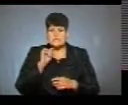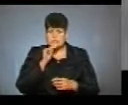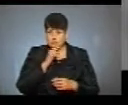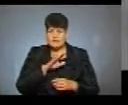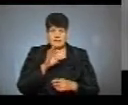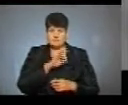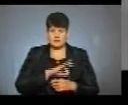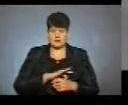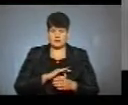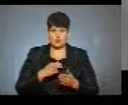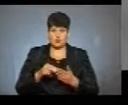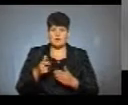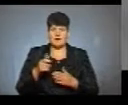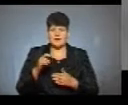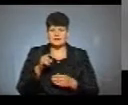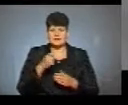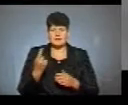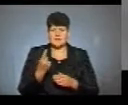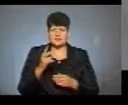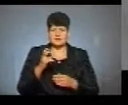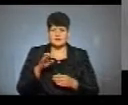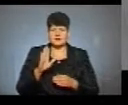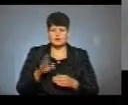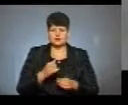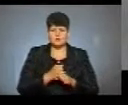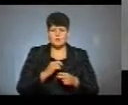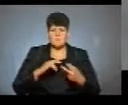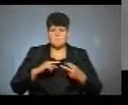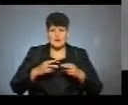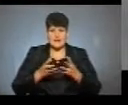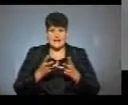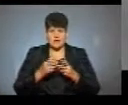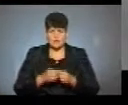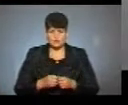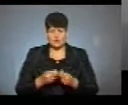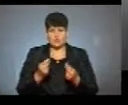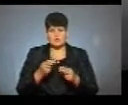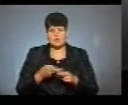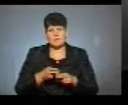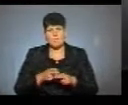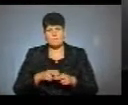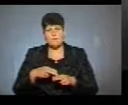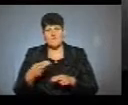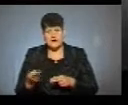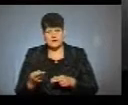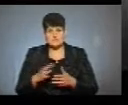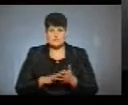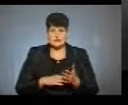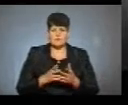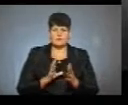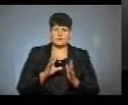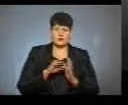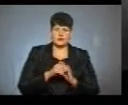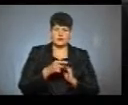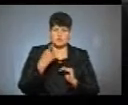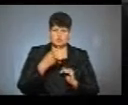не використала закуплений газ, їй на 1 квітня буде проведено перерахунок. Кошти або повернуться за заявою, або зарахуються на її